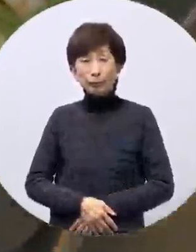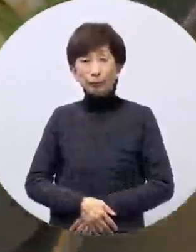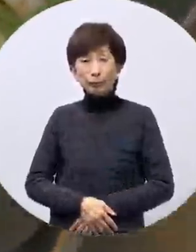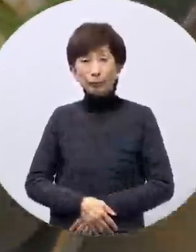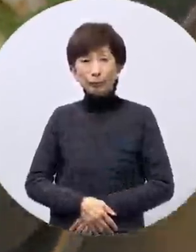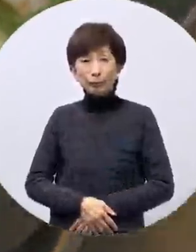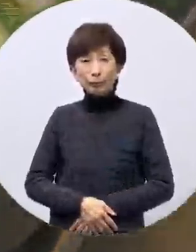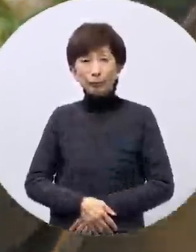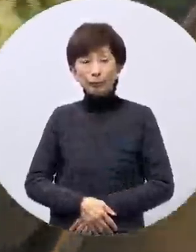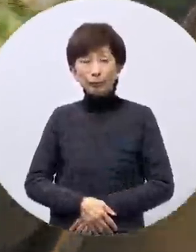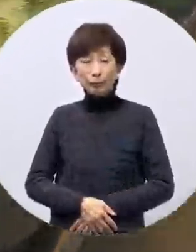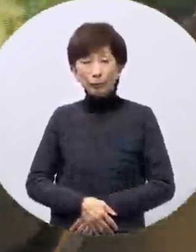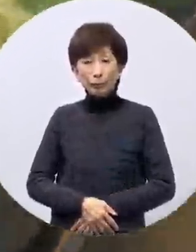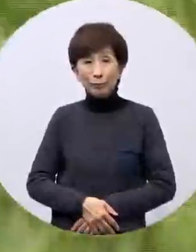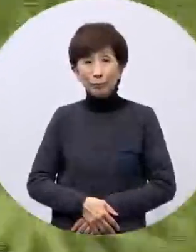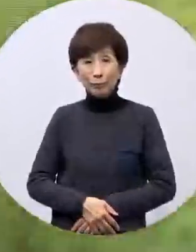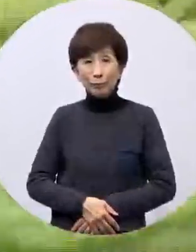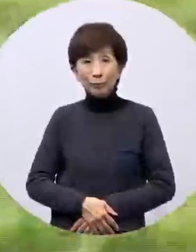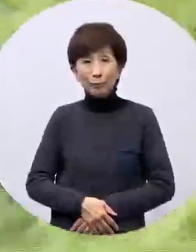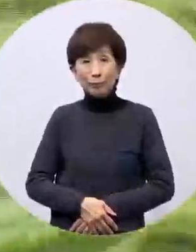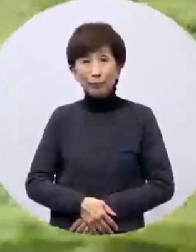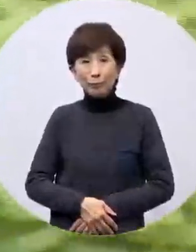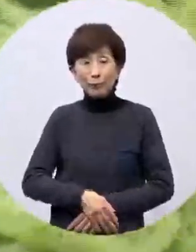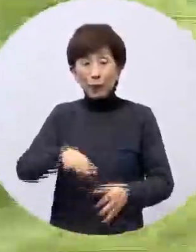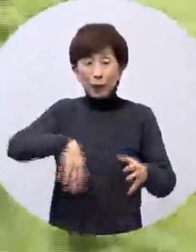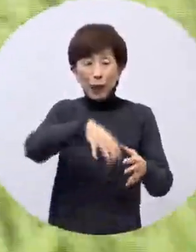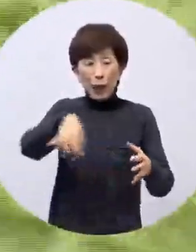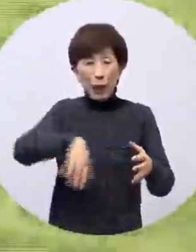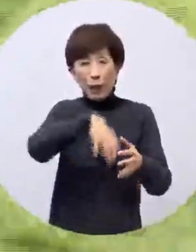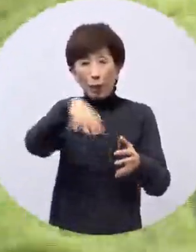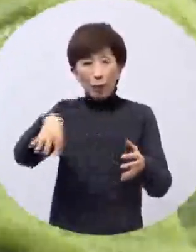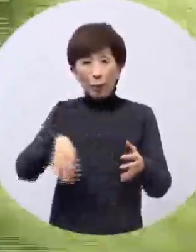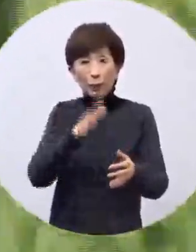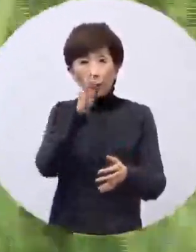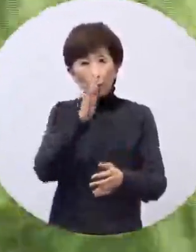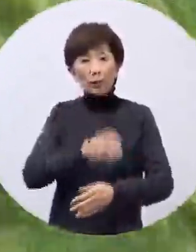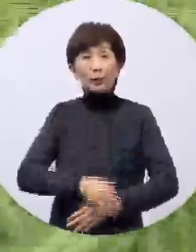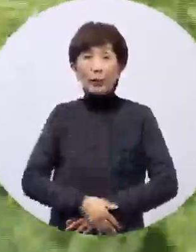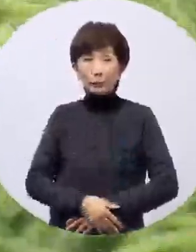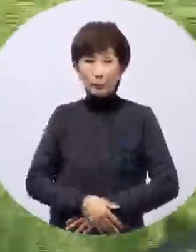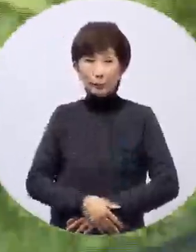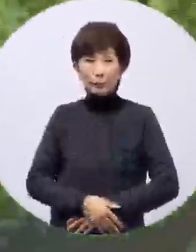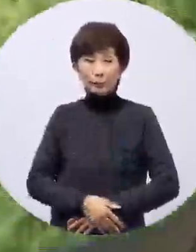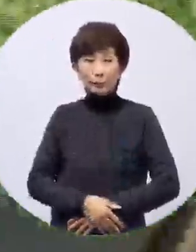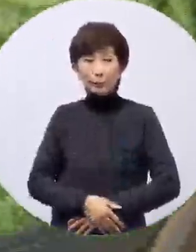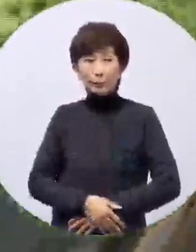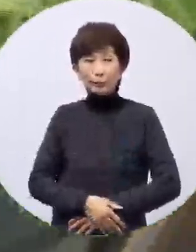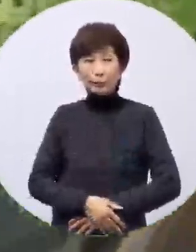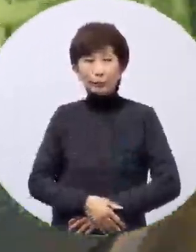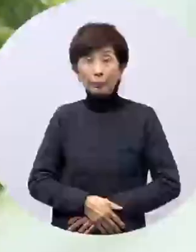はい、来ました。 ソースを絡めていきます。